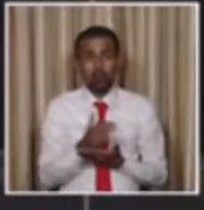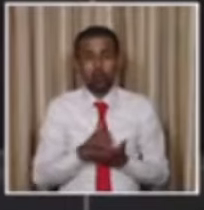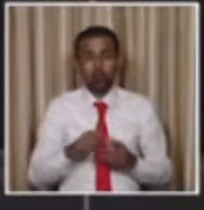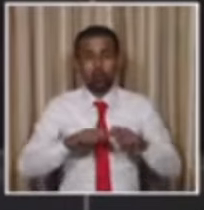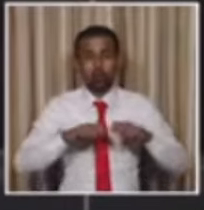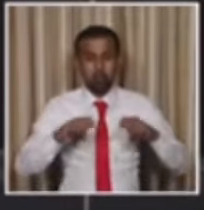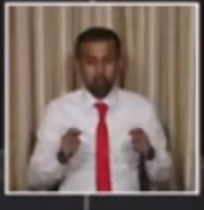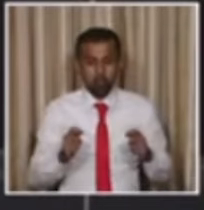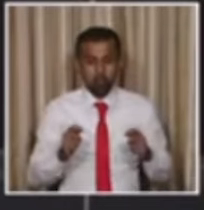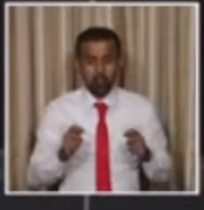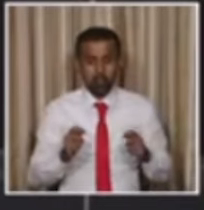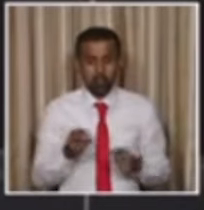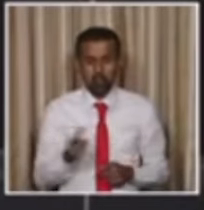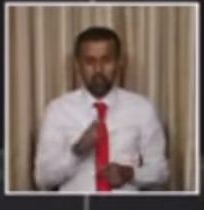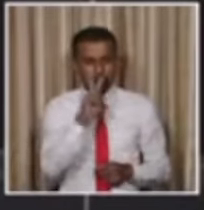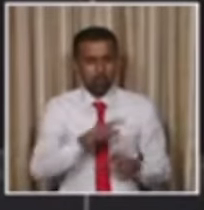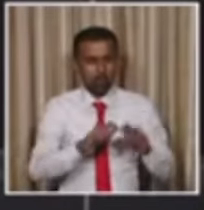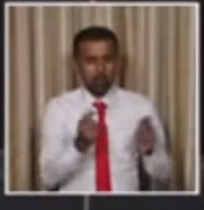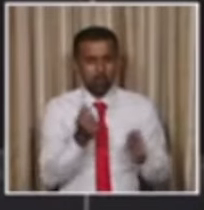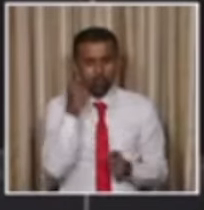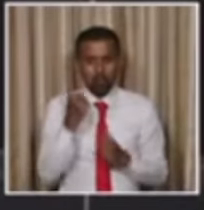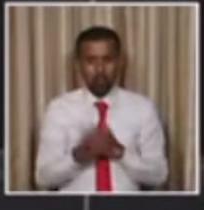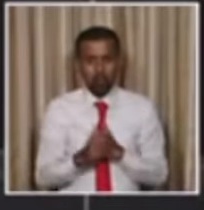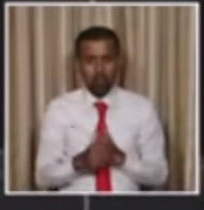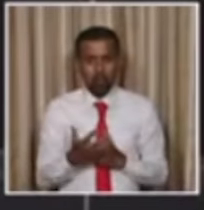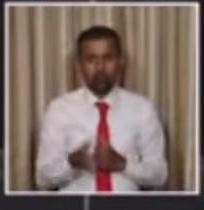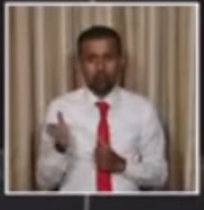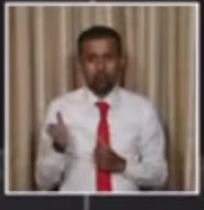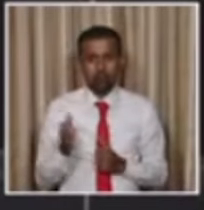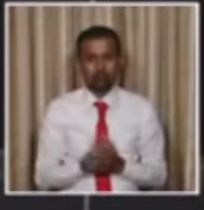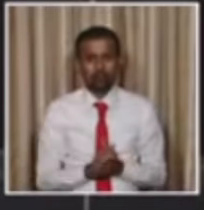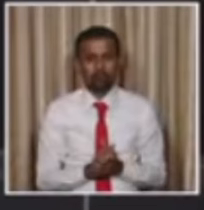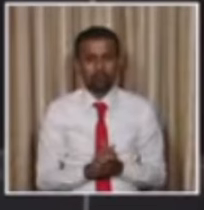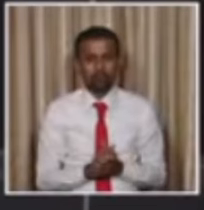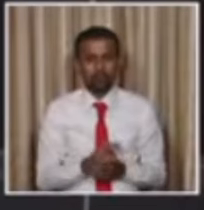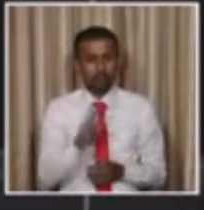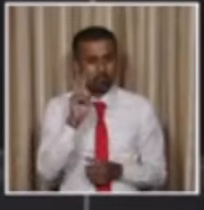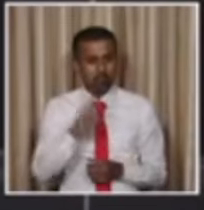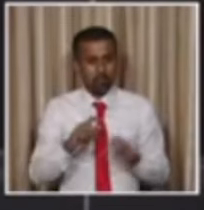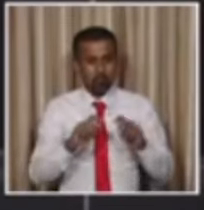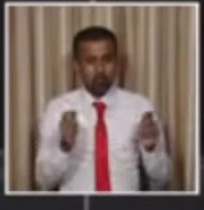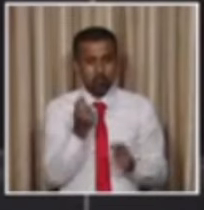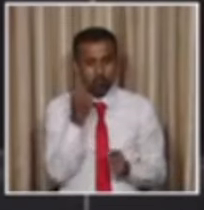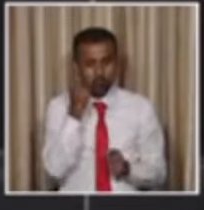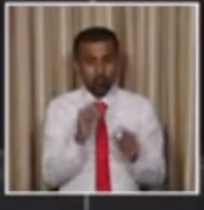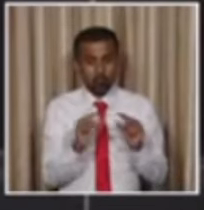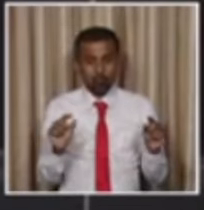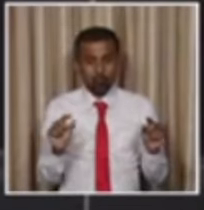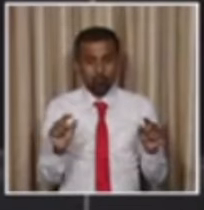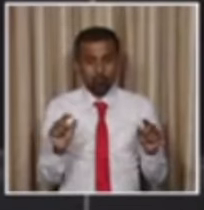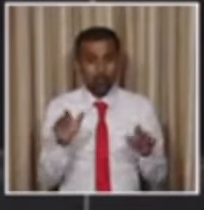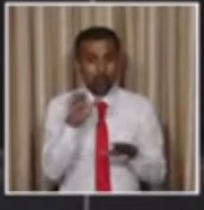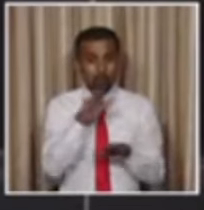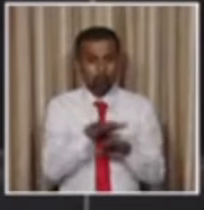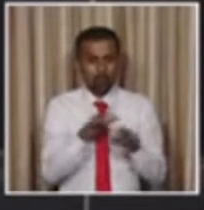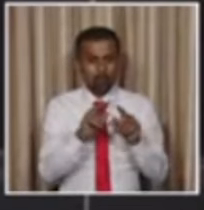තමයි මේ විශ්වාස භංග යෝජනාව සකස් කළ තියෙන්නේ. ඇත්ත වශයෙන් මේ විශ්වාස භංග යෝජනාවේ මේ වගන්තිය උඩ